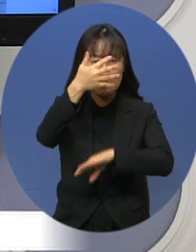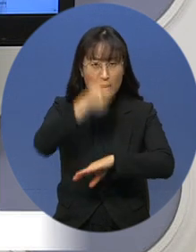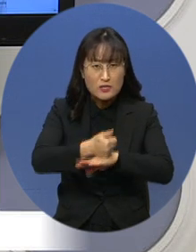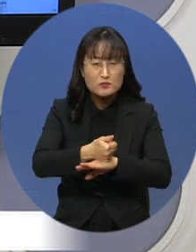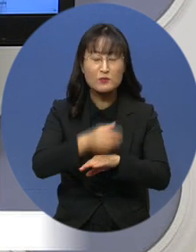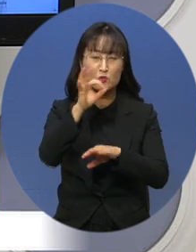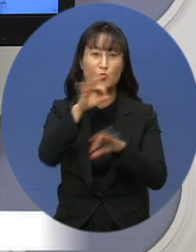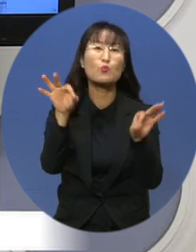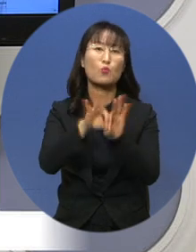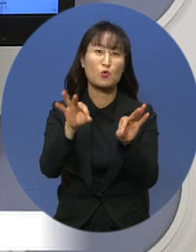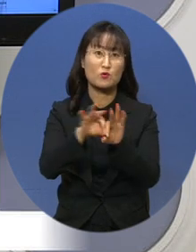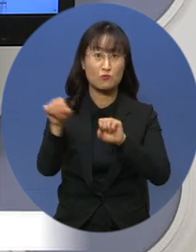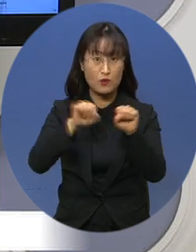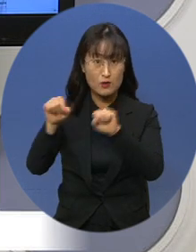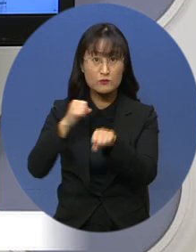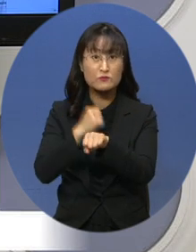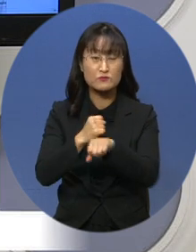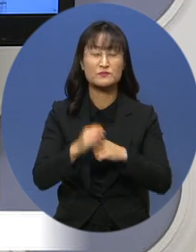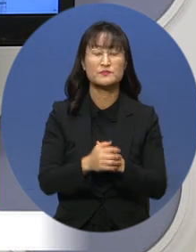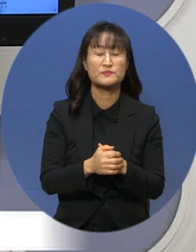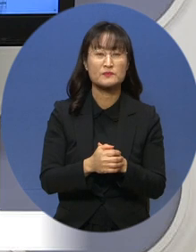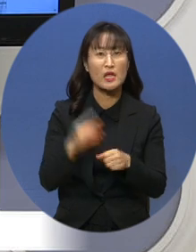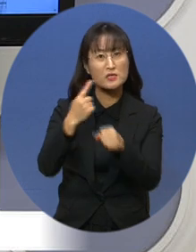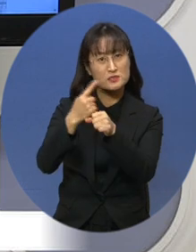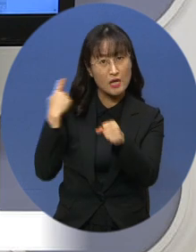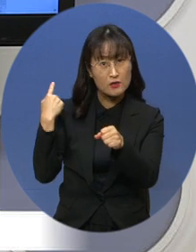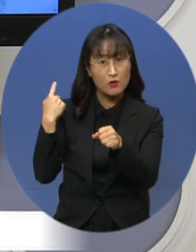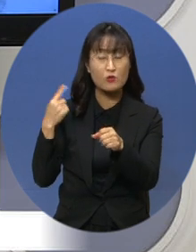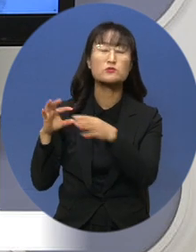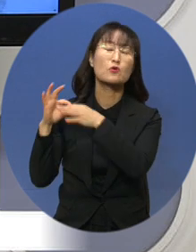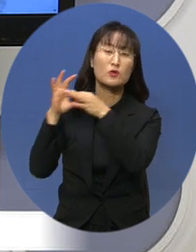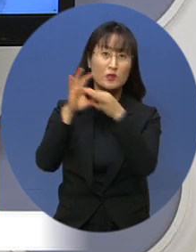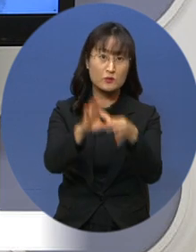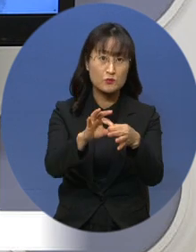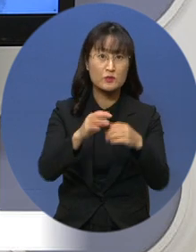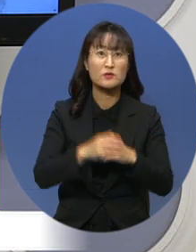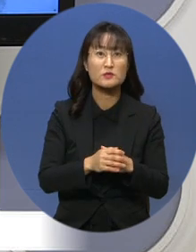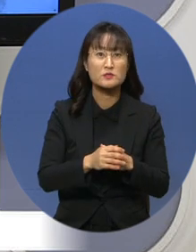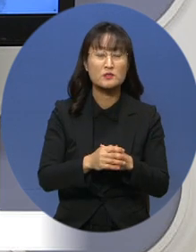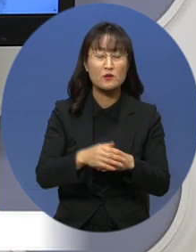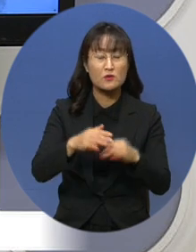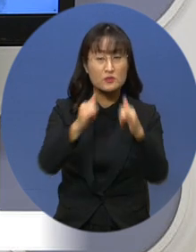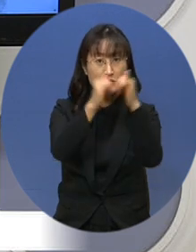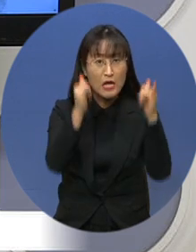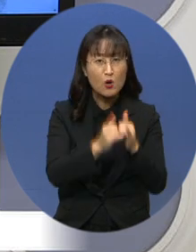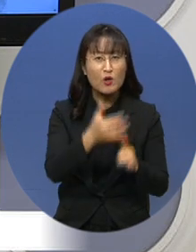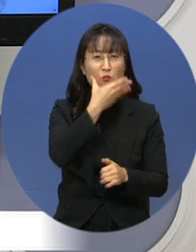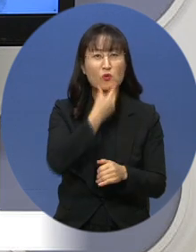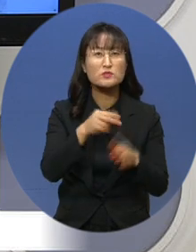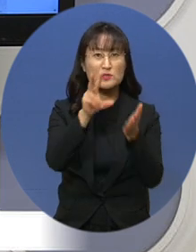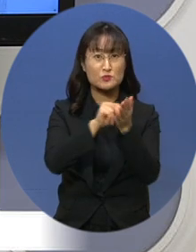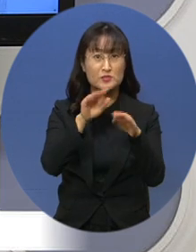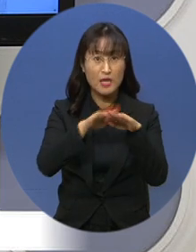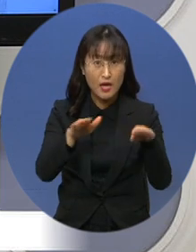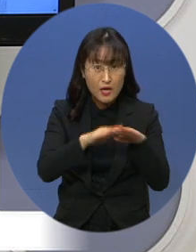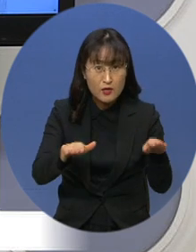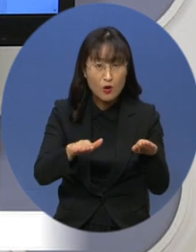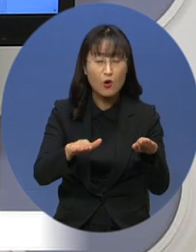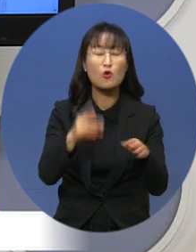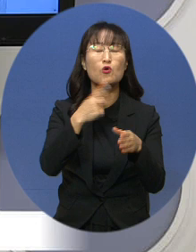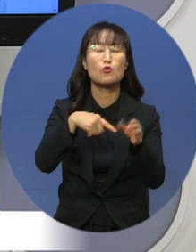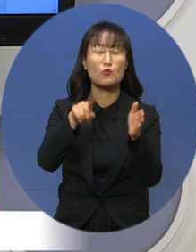왔는데요 이번 캠페인은 지난 해에 이어 우리 사회의 주요 복지 문제 해결을 위한 나눔 목표를